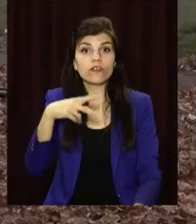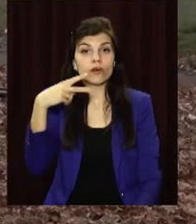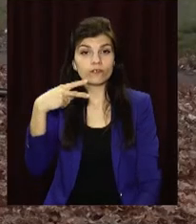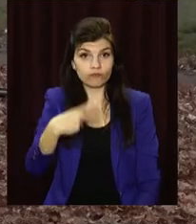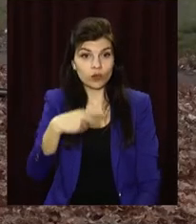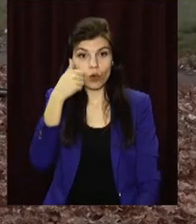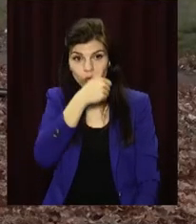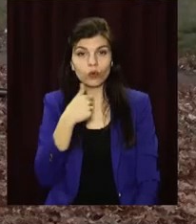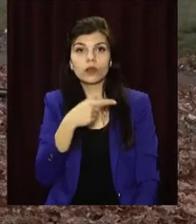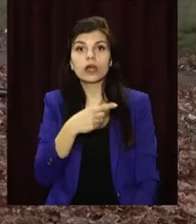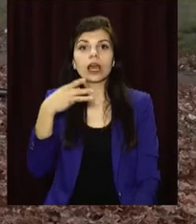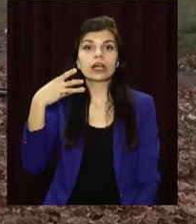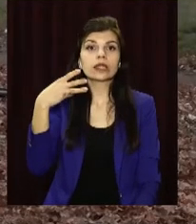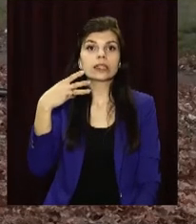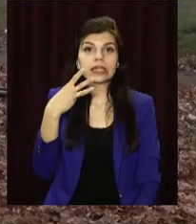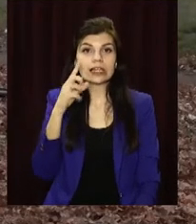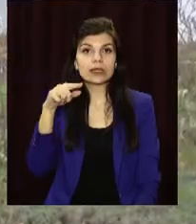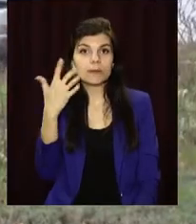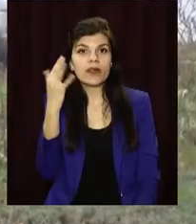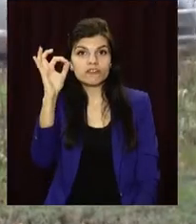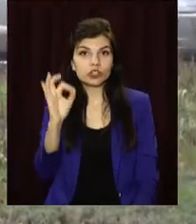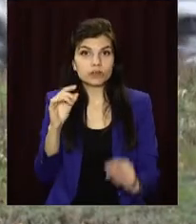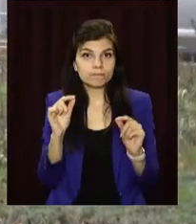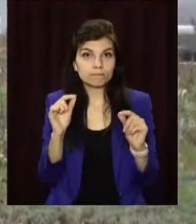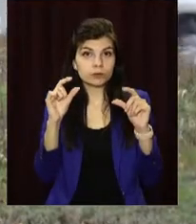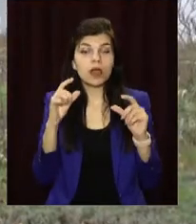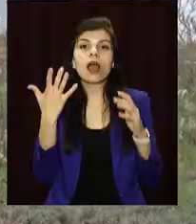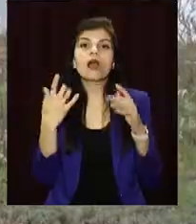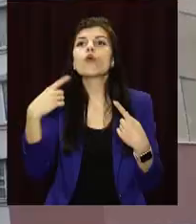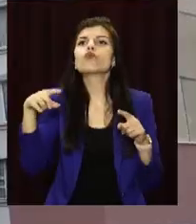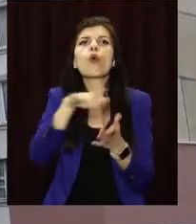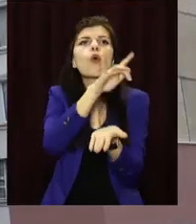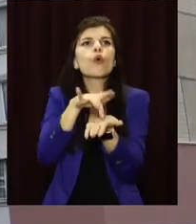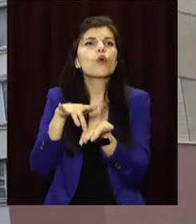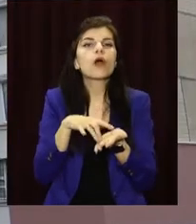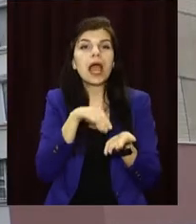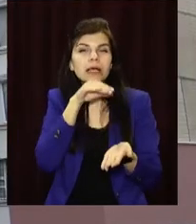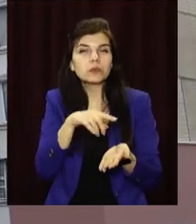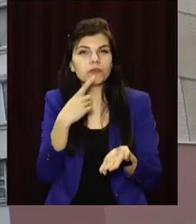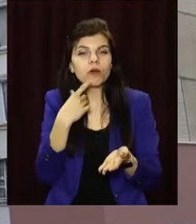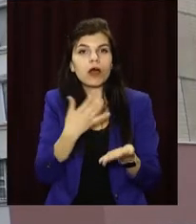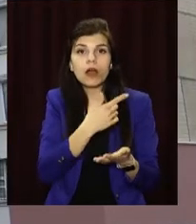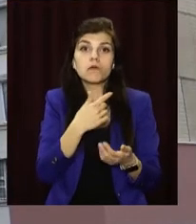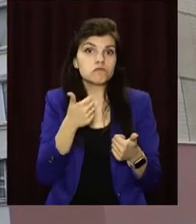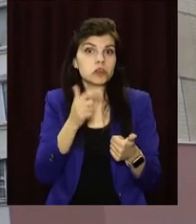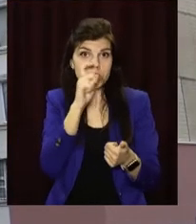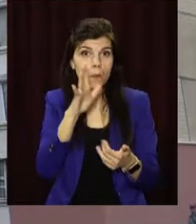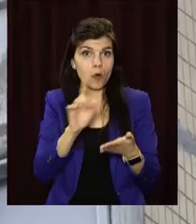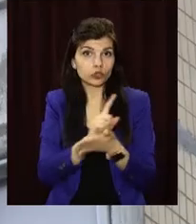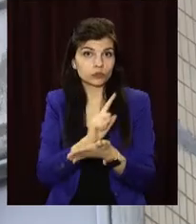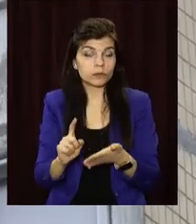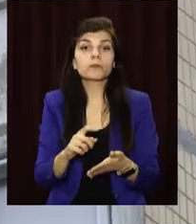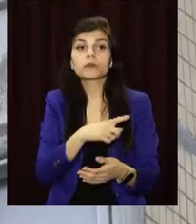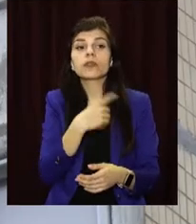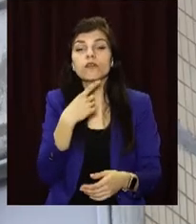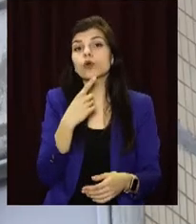2020 році склав 3,5%. Якщо порівняти з іншими регіонами, кажуть експерти, показник гарний. Однак, якщо